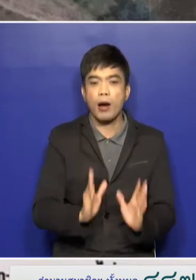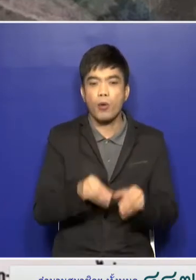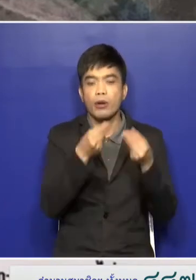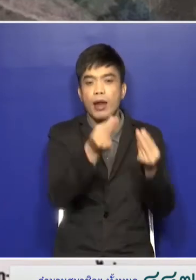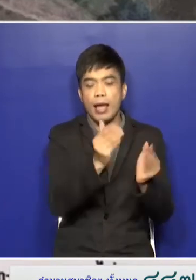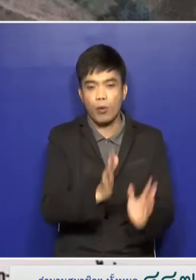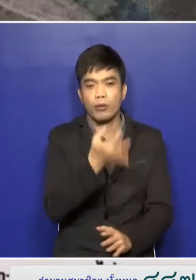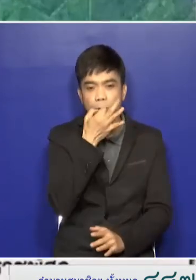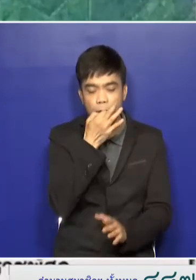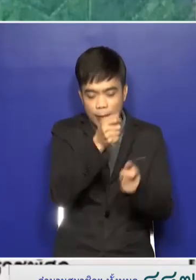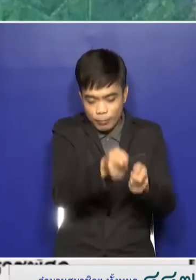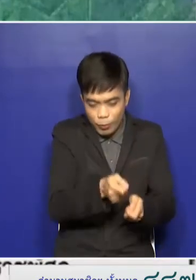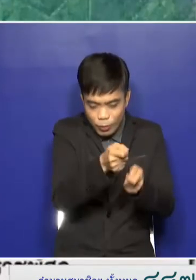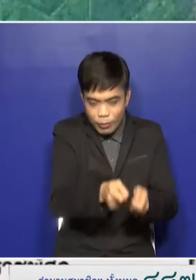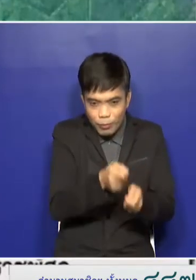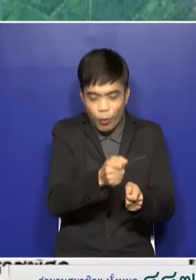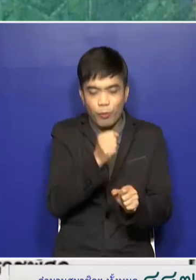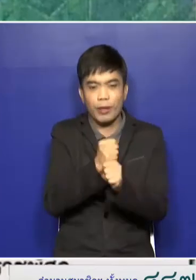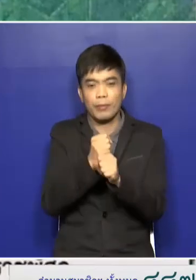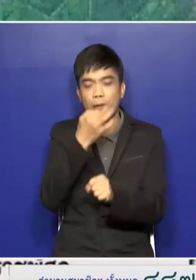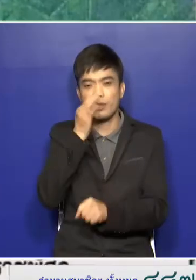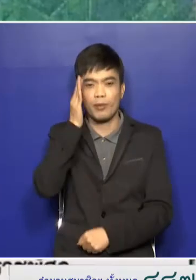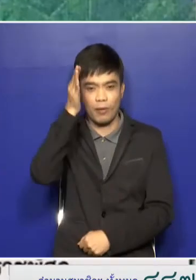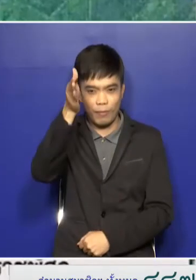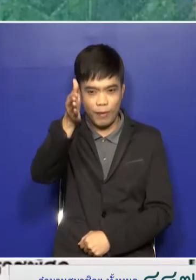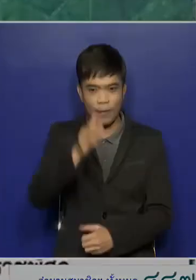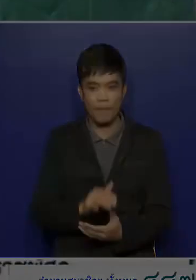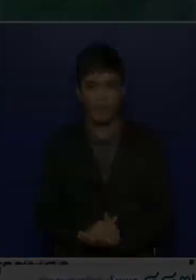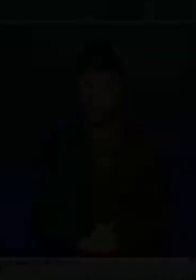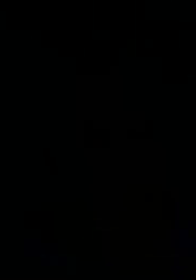ทำการเกษตรเพื่อดำรงชีพต่อไปในอนาคตครับขอบพระคุณมากครับ ครับขอบคุณครับต่อไป